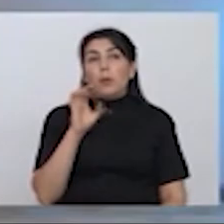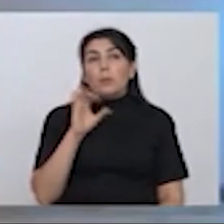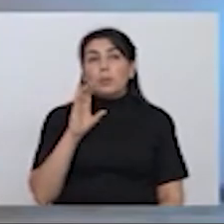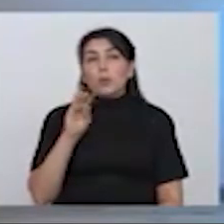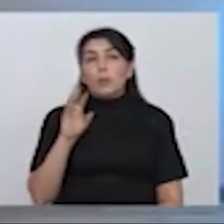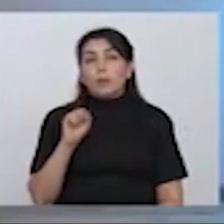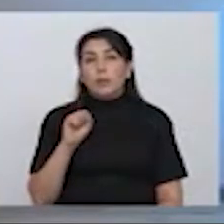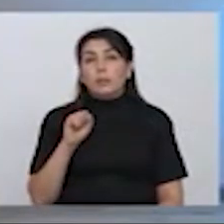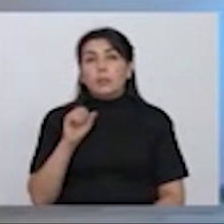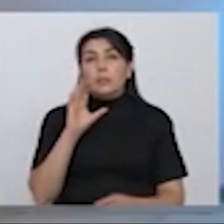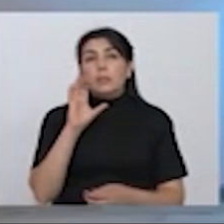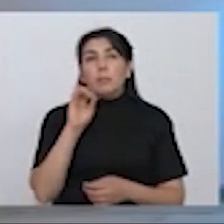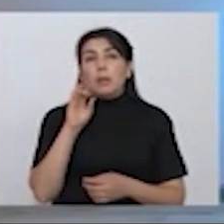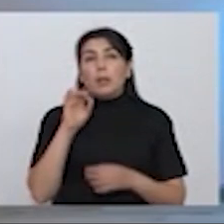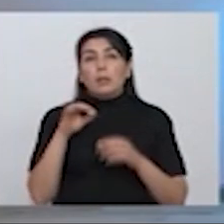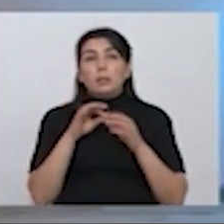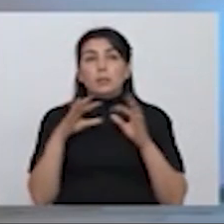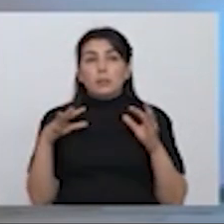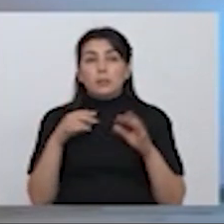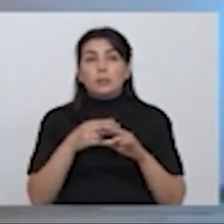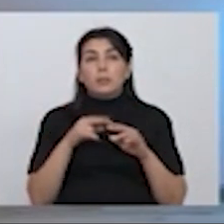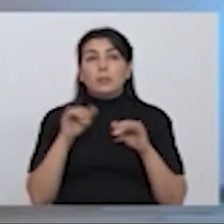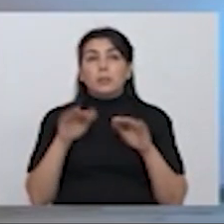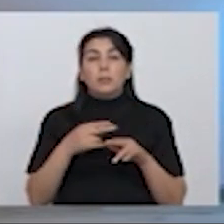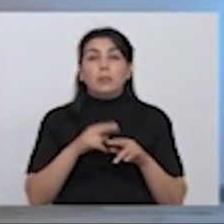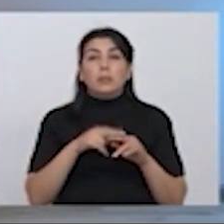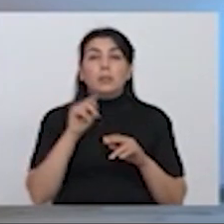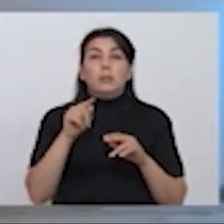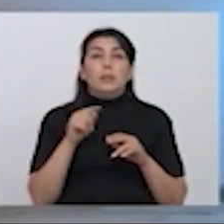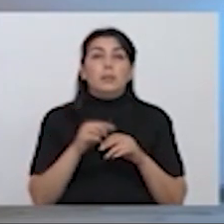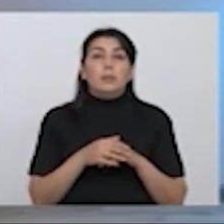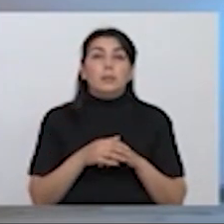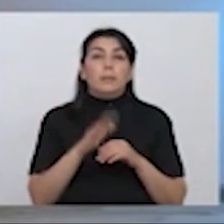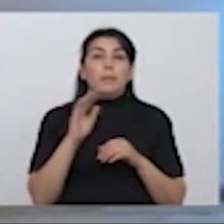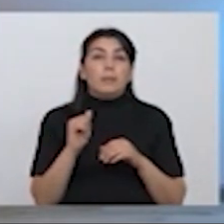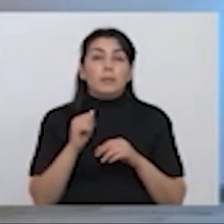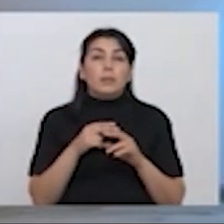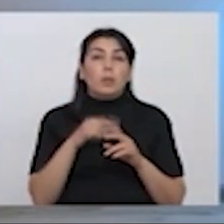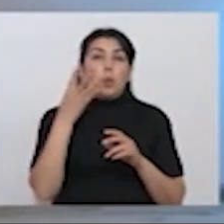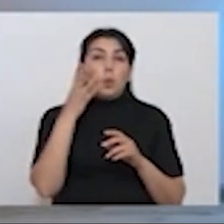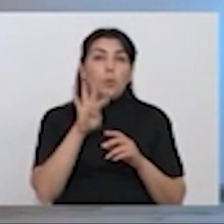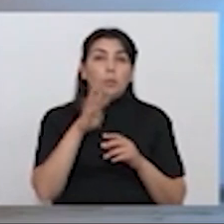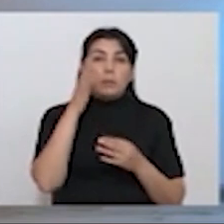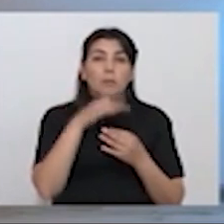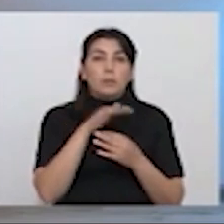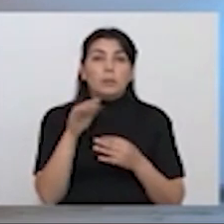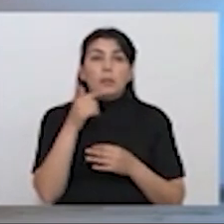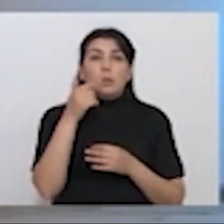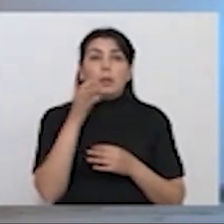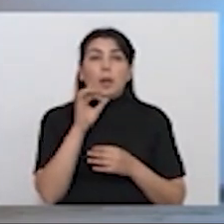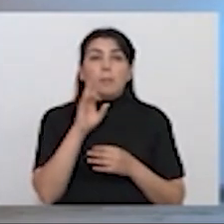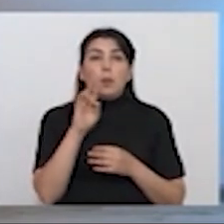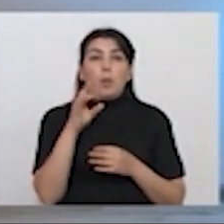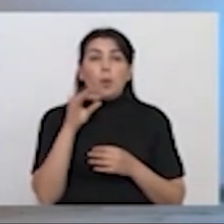spirallari yechiladi, karyokinez va sitokinez jarayoni sodir bo'ladi va to'rtta gaploid